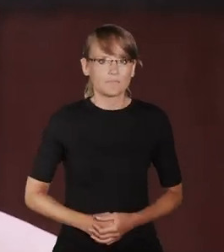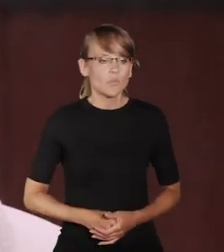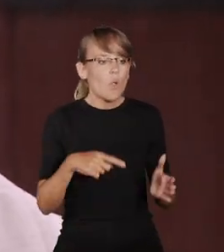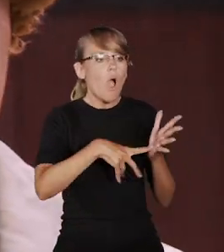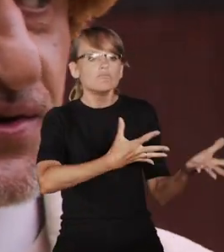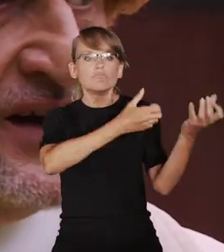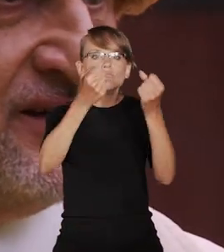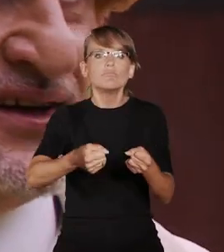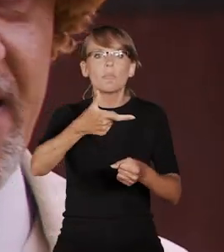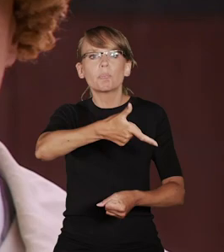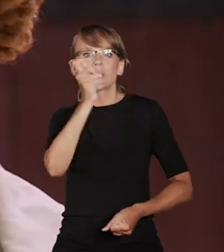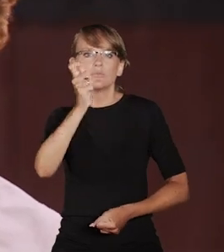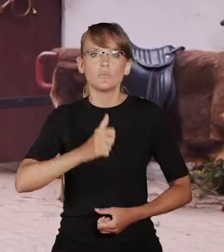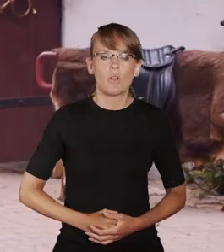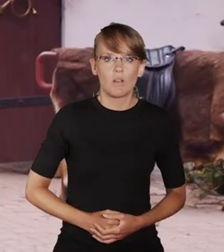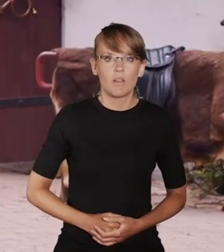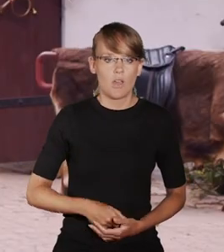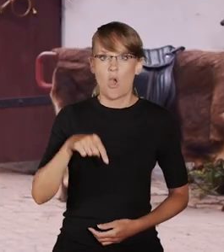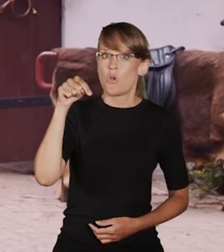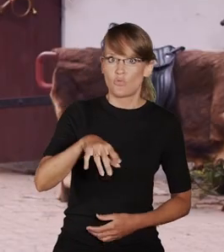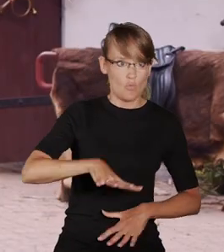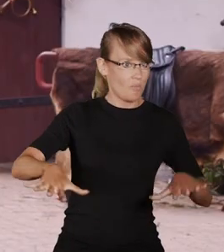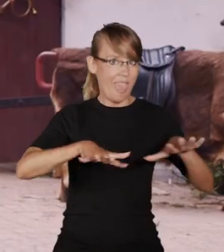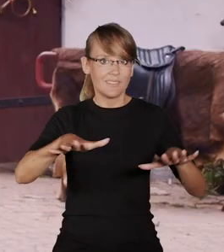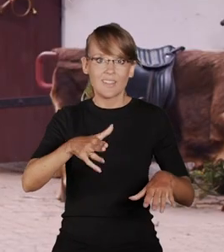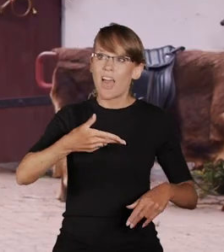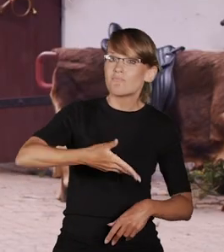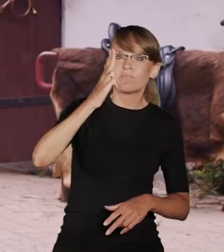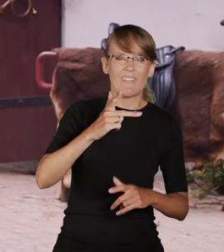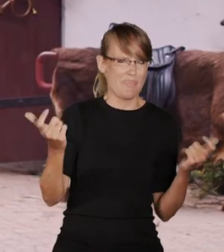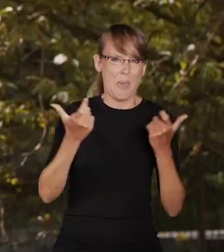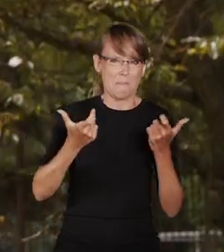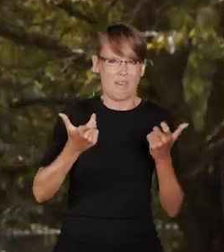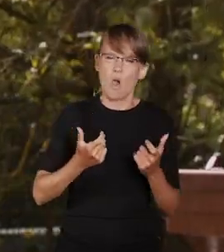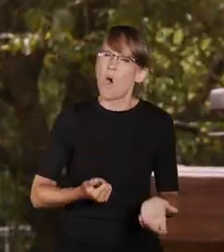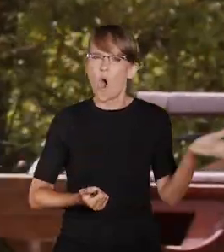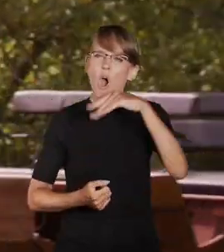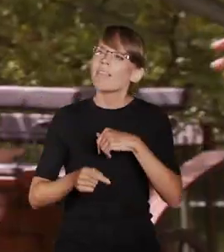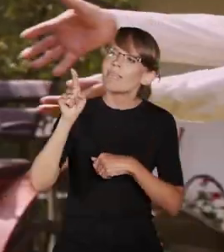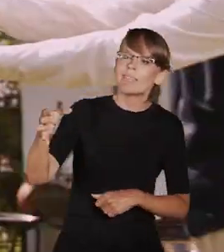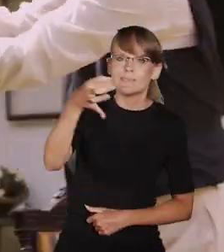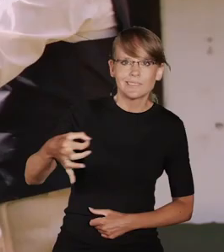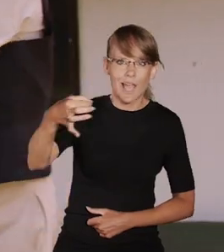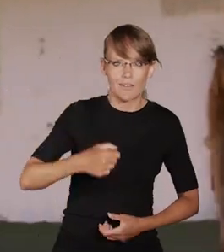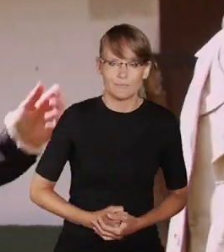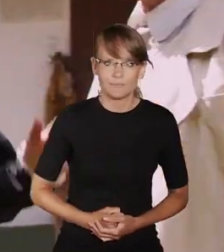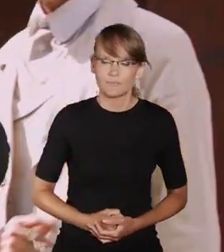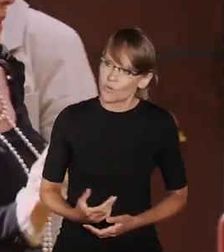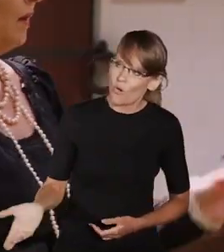Ja jestem nawet gotów darować jej dług. No. Jest nadzwyczajna kobieta. Oto pistolety!